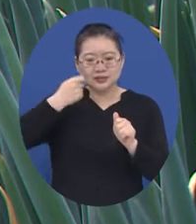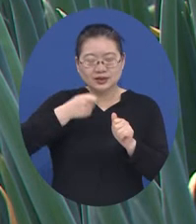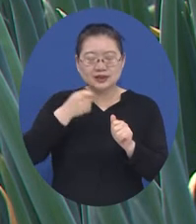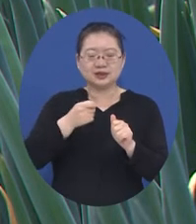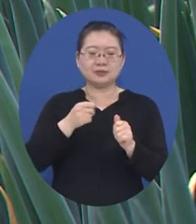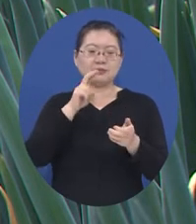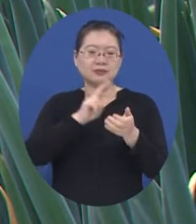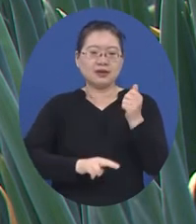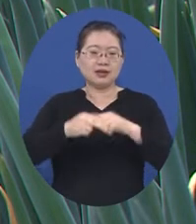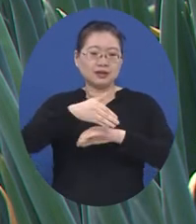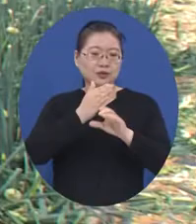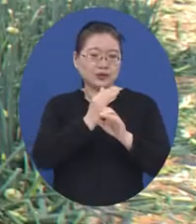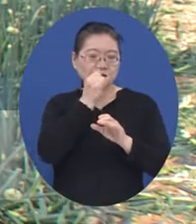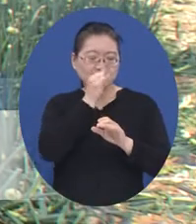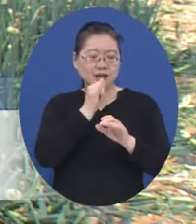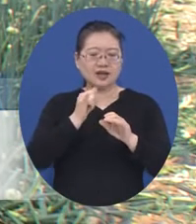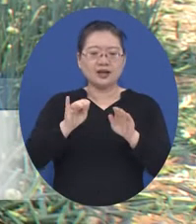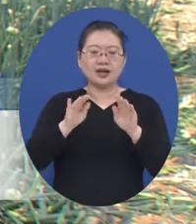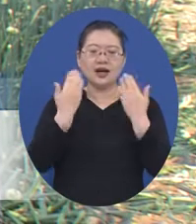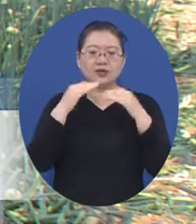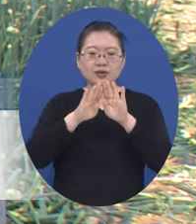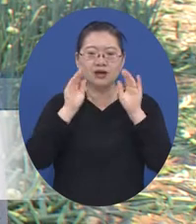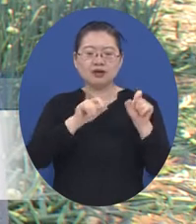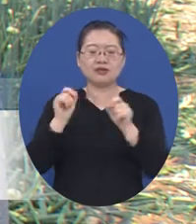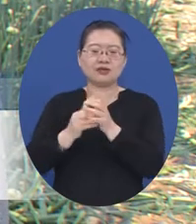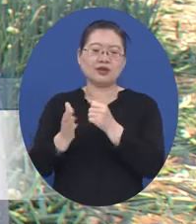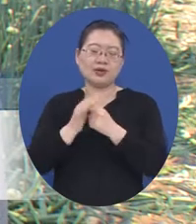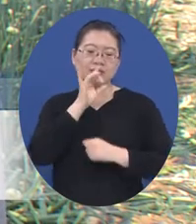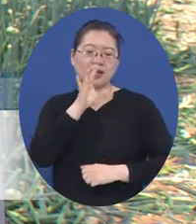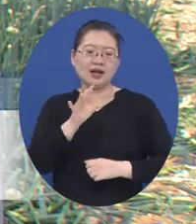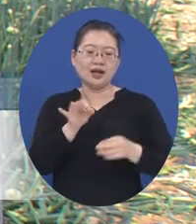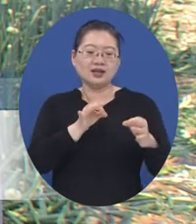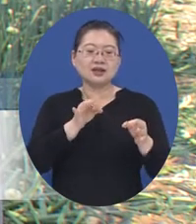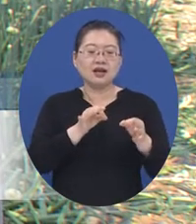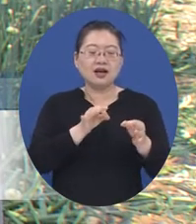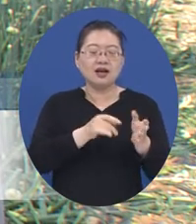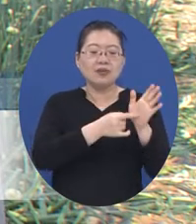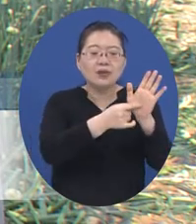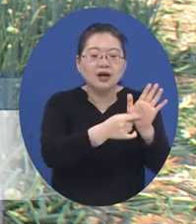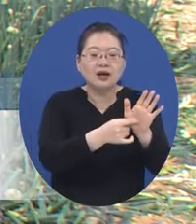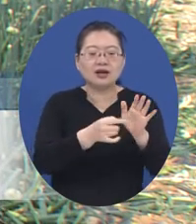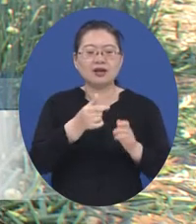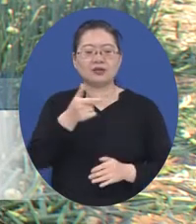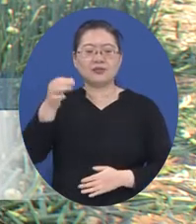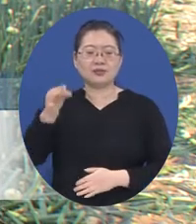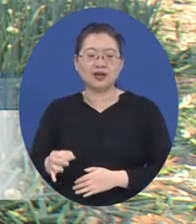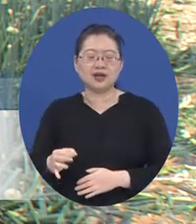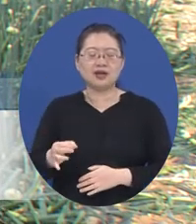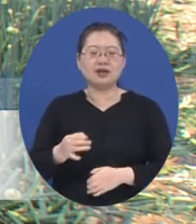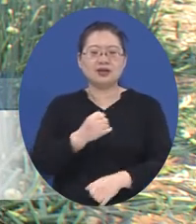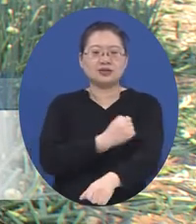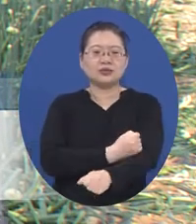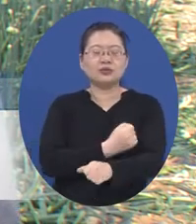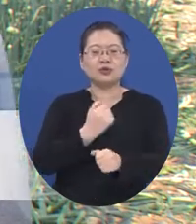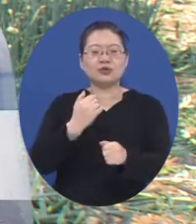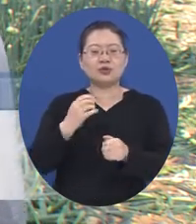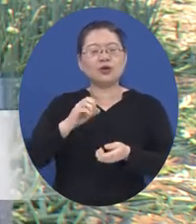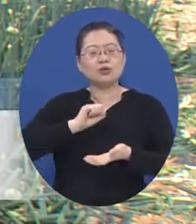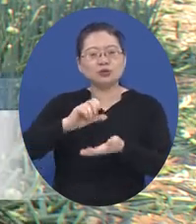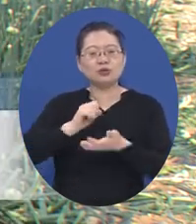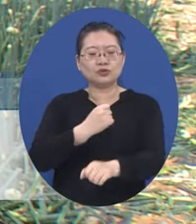연기되면서 판로가 막힌 겁니다. 시장이 나와봤자 10kg에 뭐 가격이 너무 싸다 보니까 인건비나 물류 수송비 자체가 안 나오기